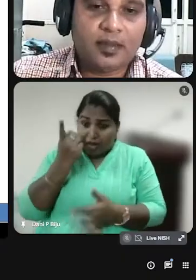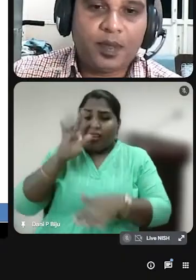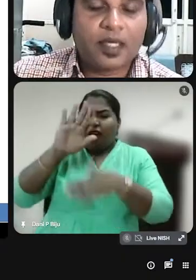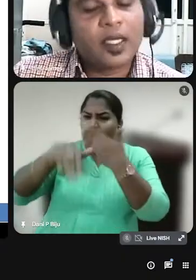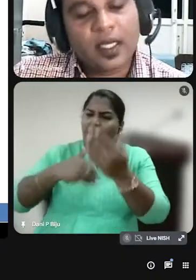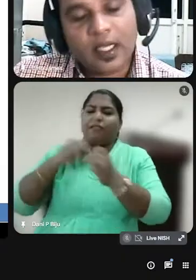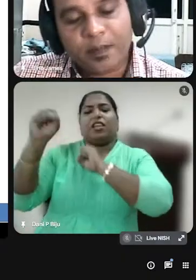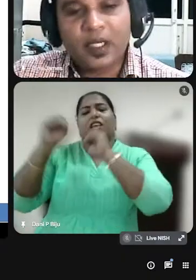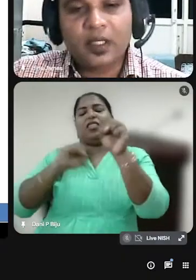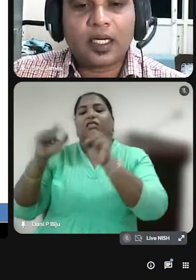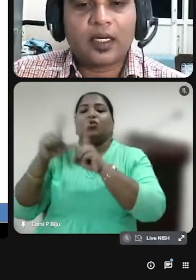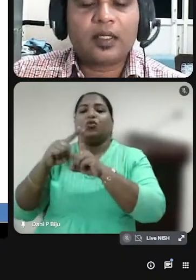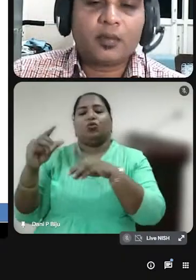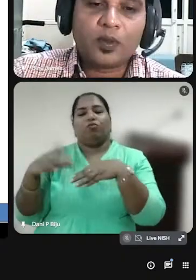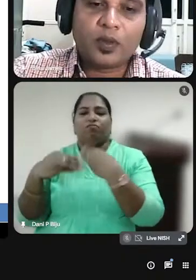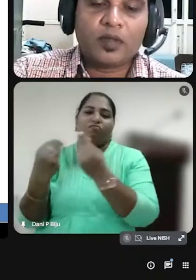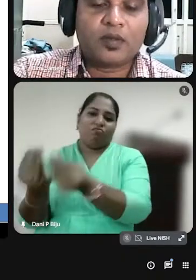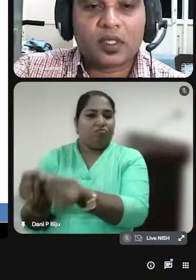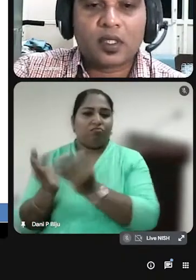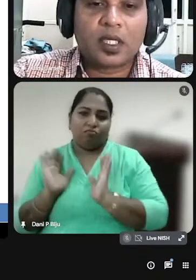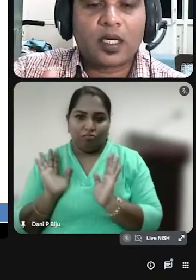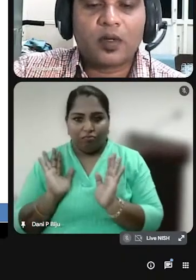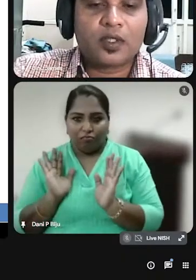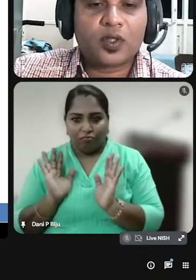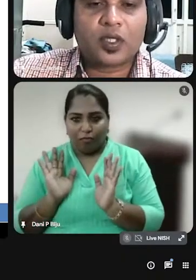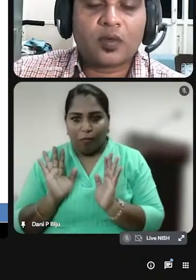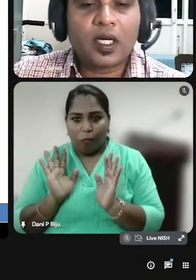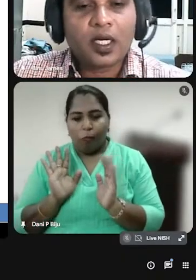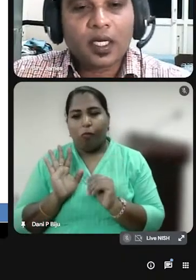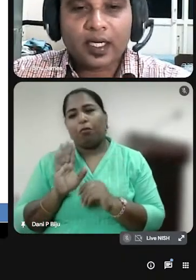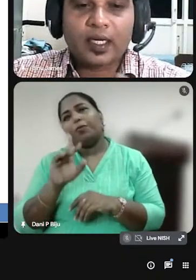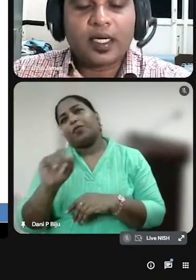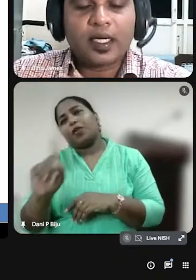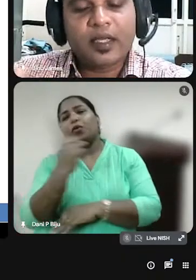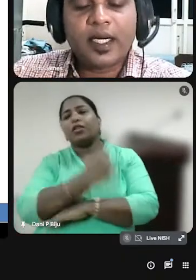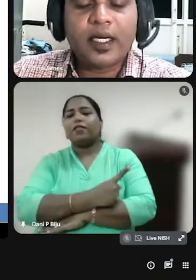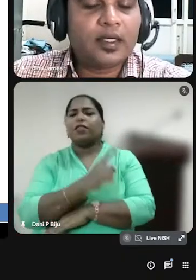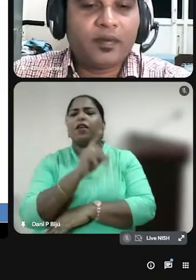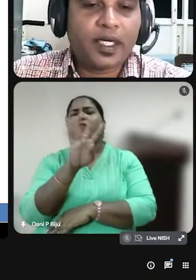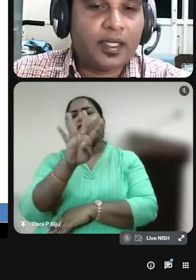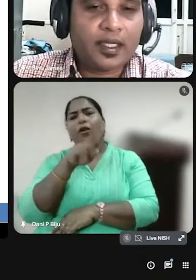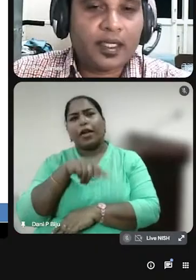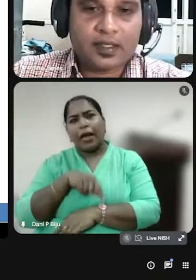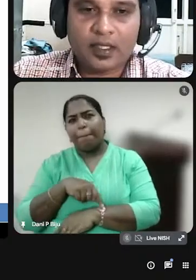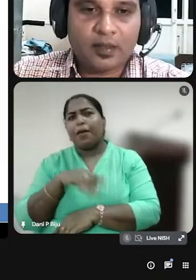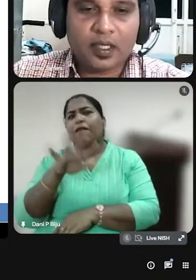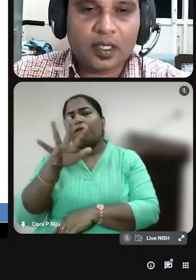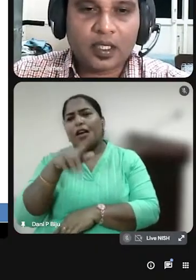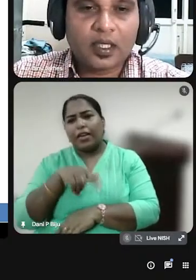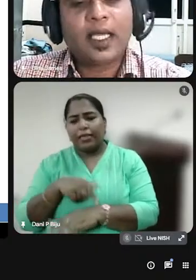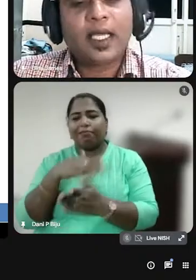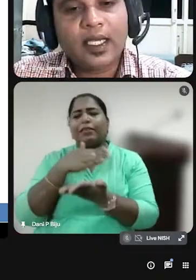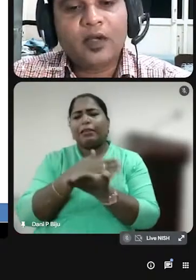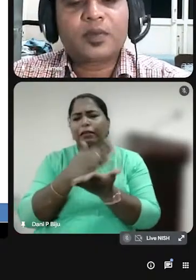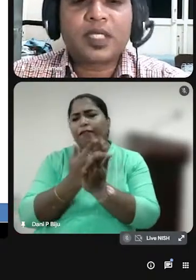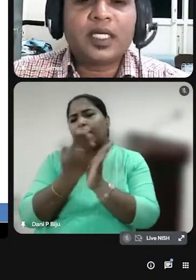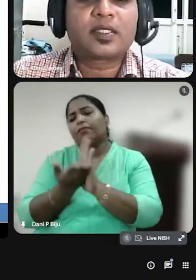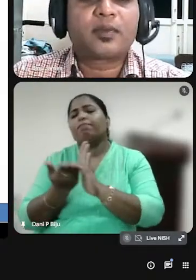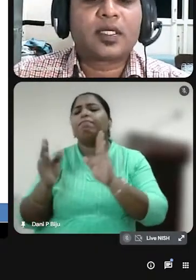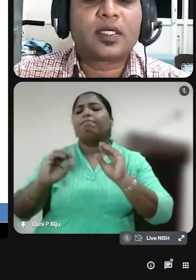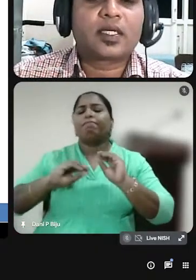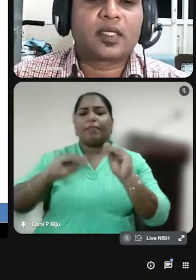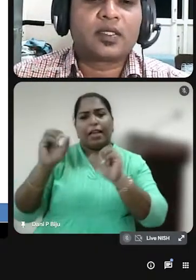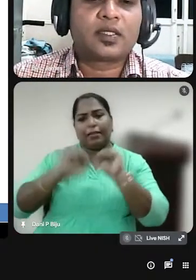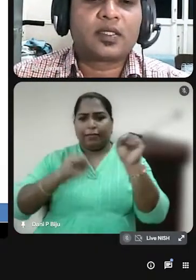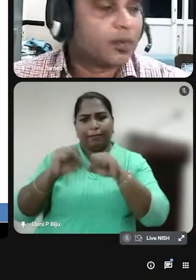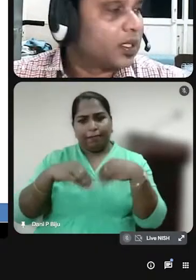എക്സസൈസ് ചെയ്യുന്നത്. എപ്പോഴും നല്ലത് നമ്മൾ ഒരു ദിവസത്തിന് 4-5 തവണ ഡിവൈഡ് ചെയ്ത് എക്സസൈസ് ചെയ്യും. എങ്കിലും ചില